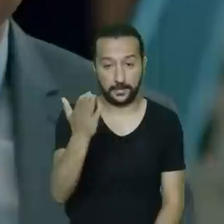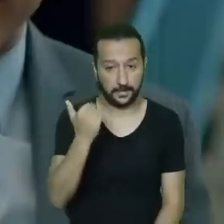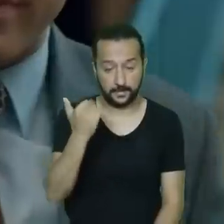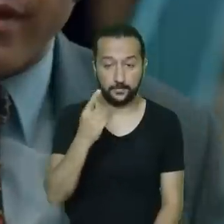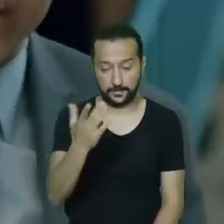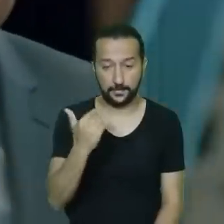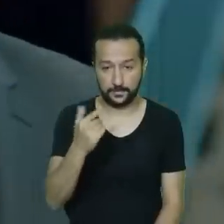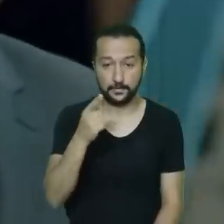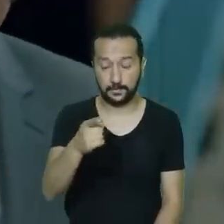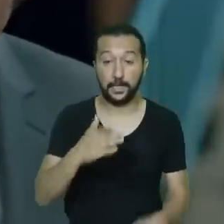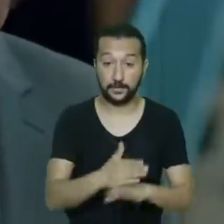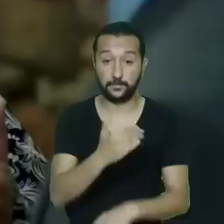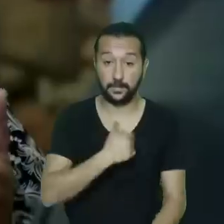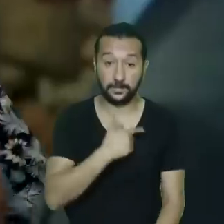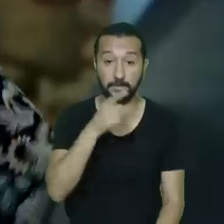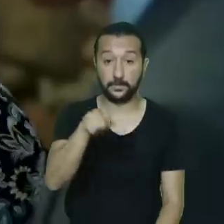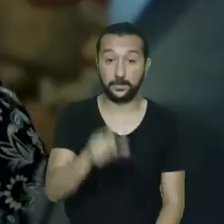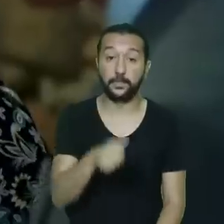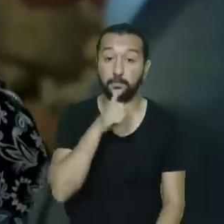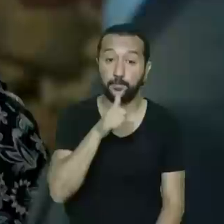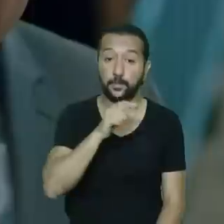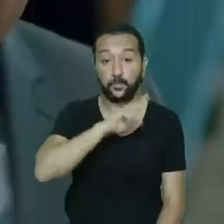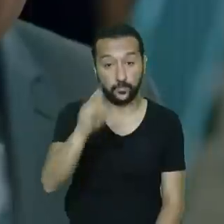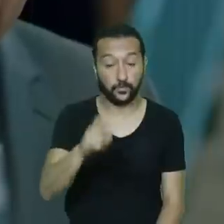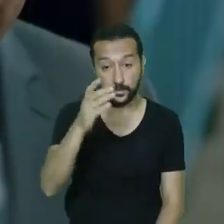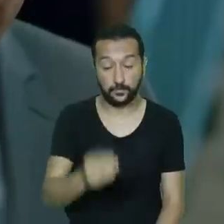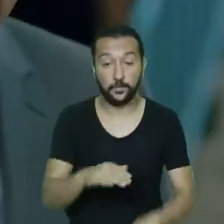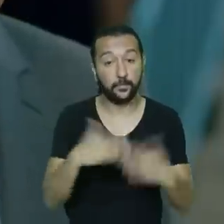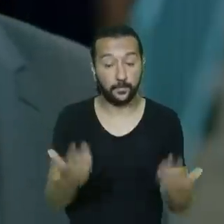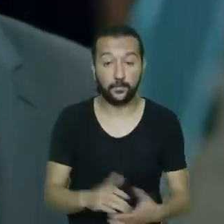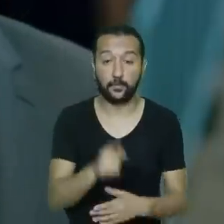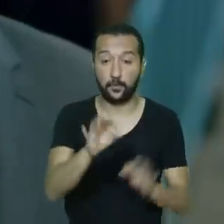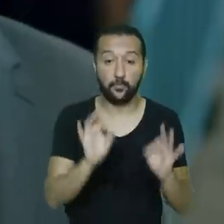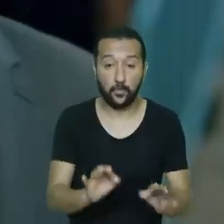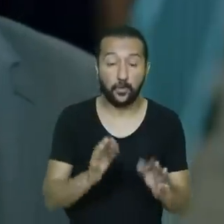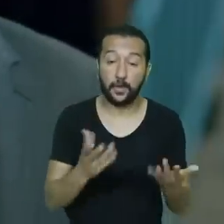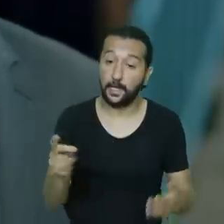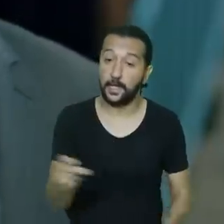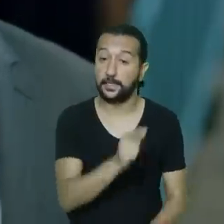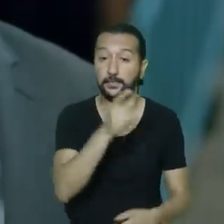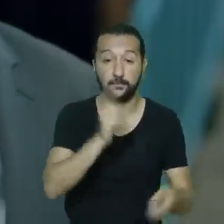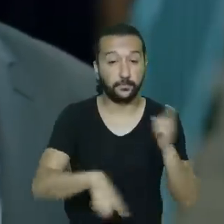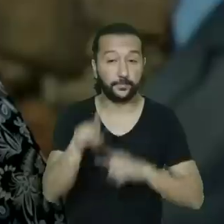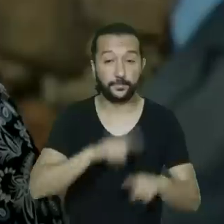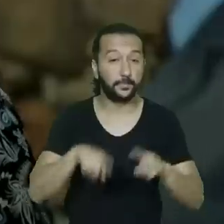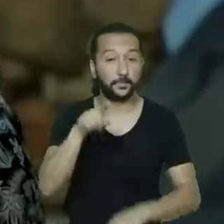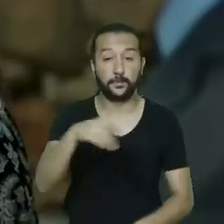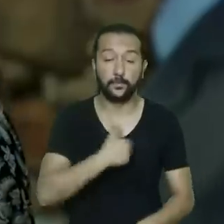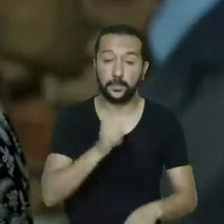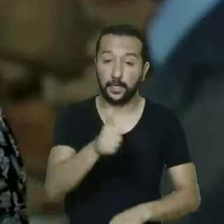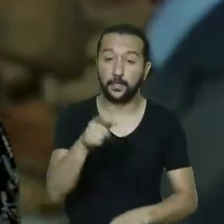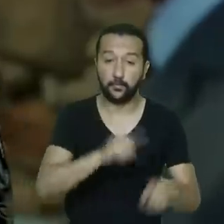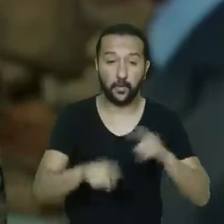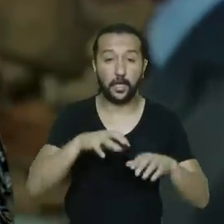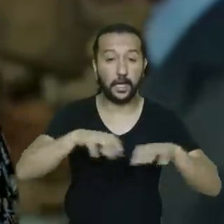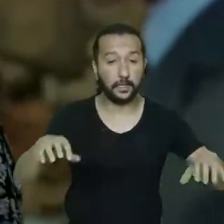gel. Esas ben seni babana soracaktım ya. Bu böyle ne kadar kaçacak, göçecek ha? Biz ne kadar